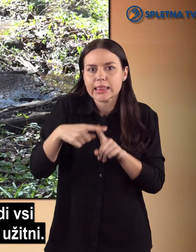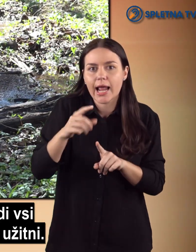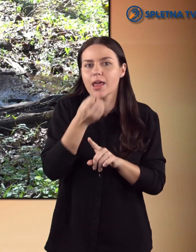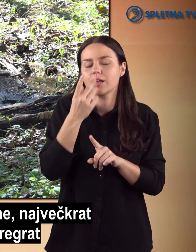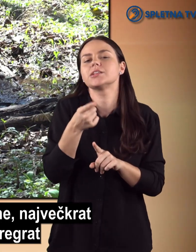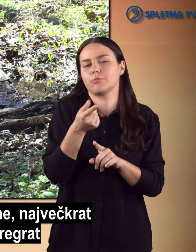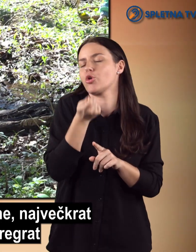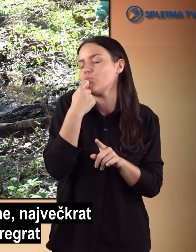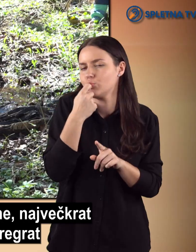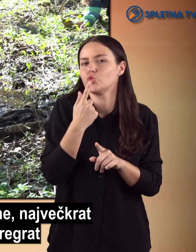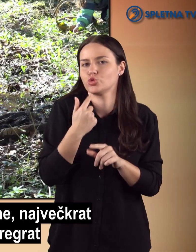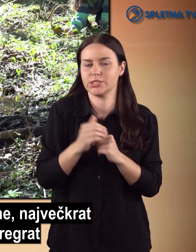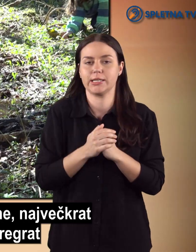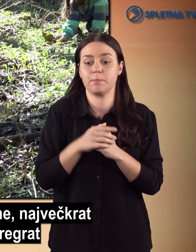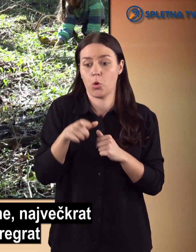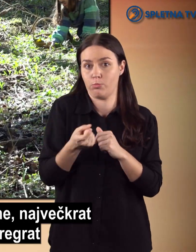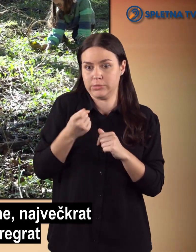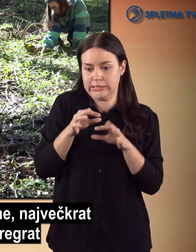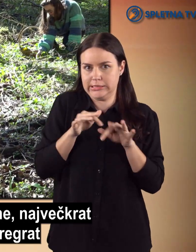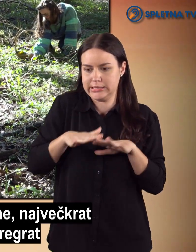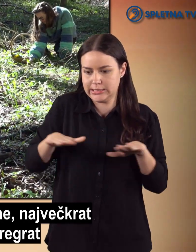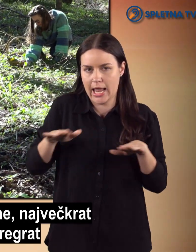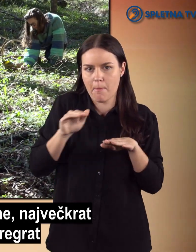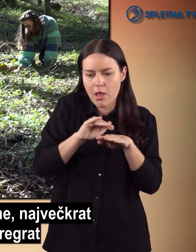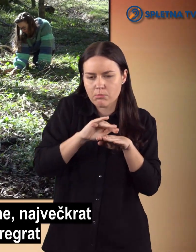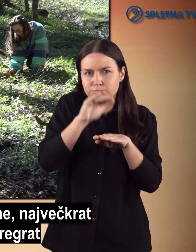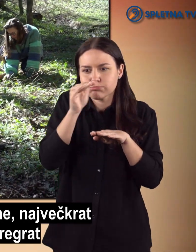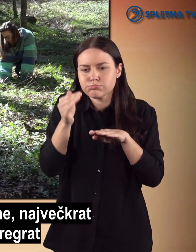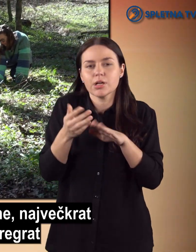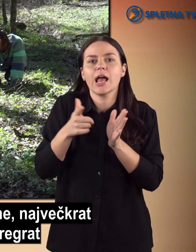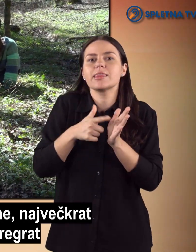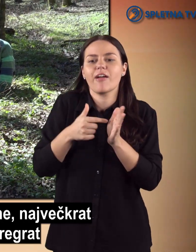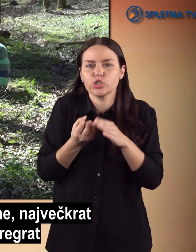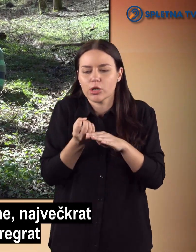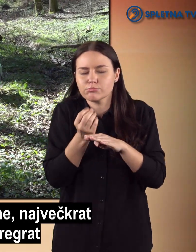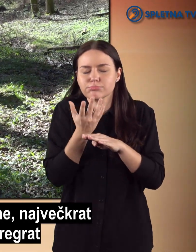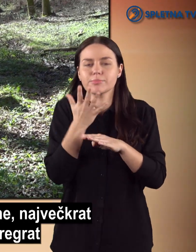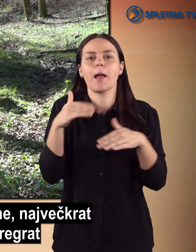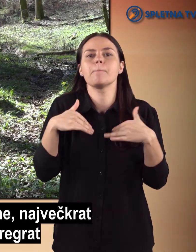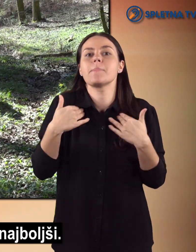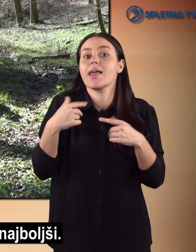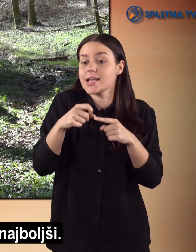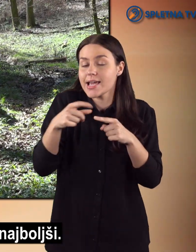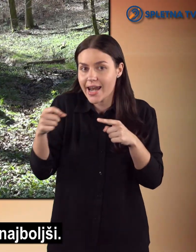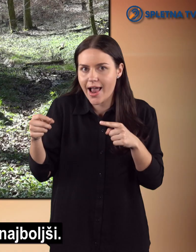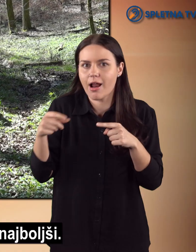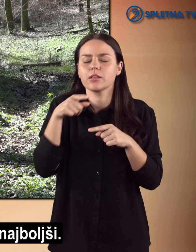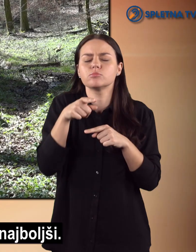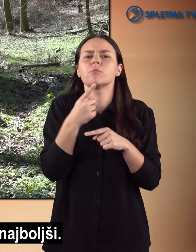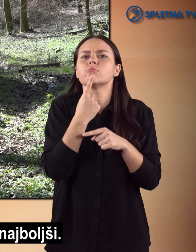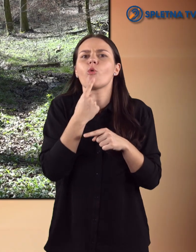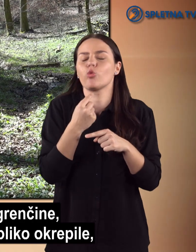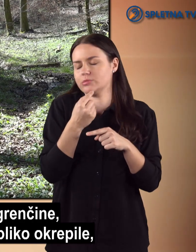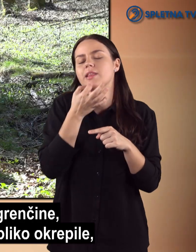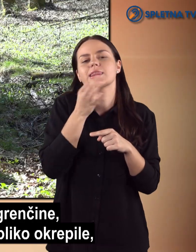užitni. Tako iz zemlje, a ne, iz krtine največkrat poganjajo mladi regrati in te so po okusu